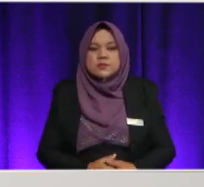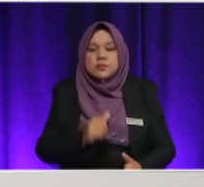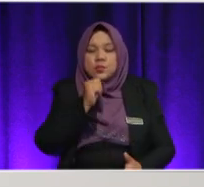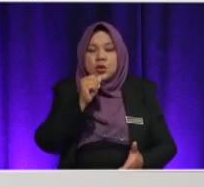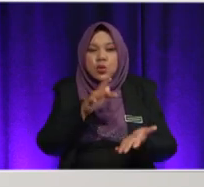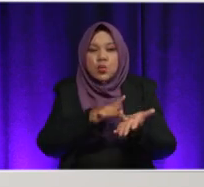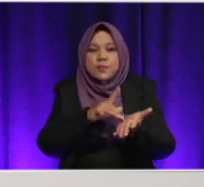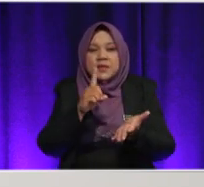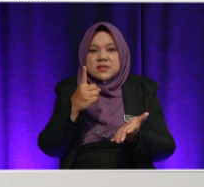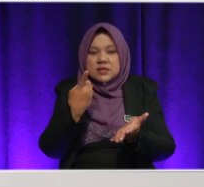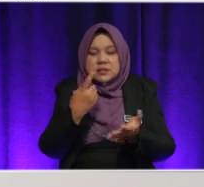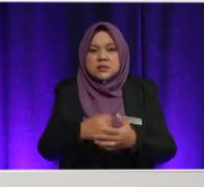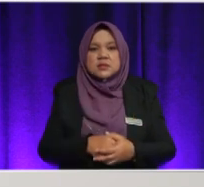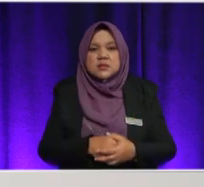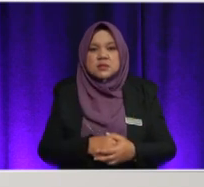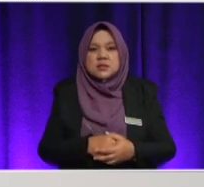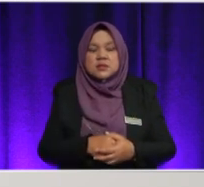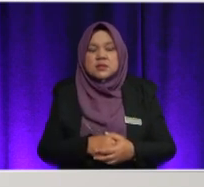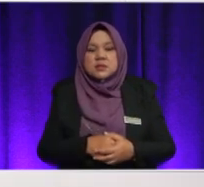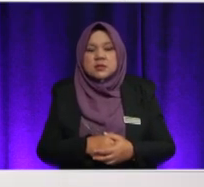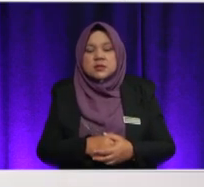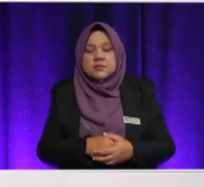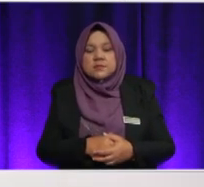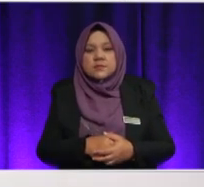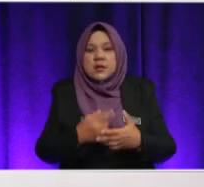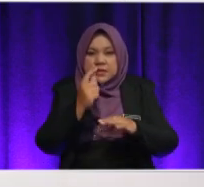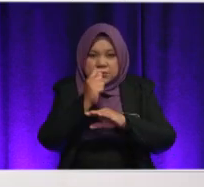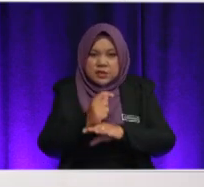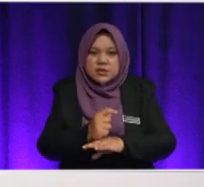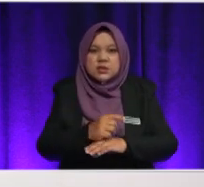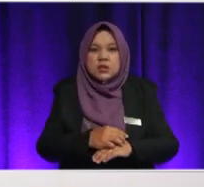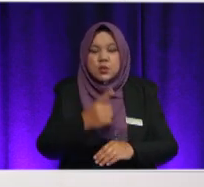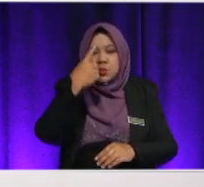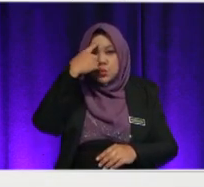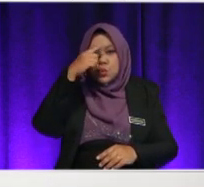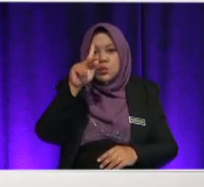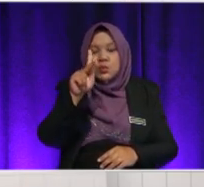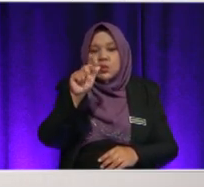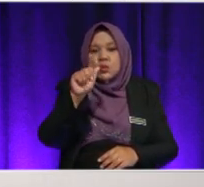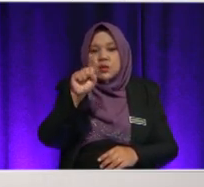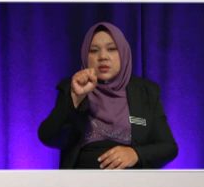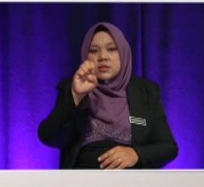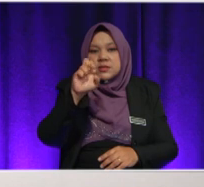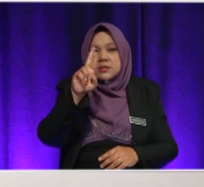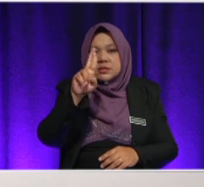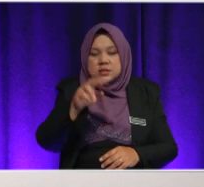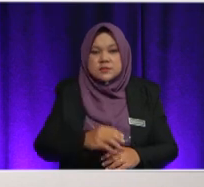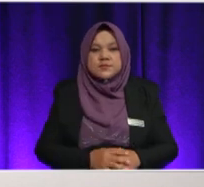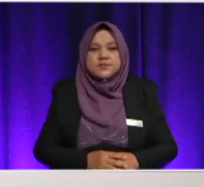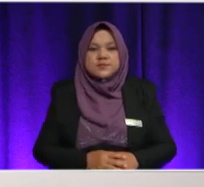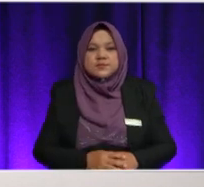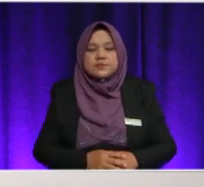kita juga memberi oke Ada perubahan secara tradisional kemudian kita ada Siro Dara yaitu